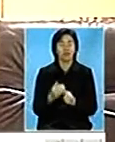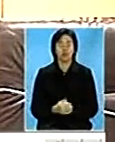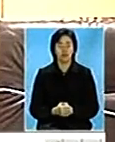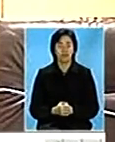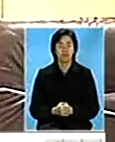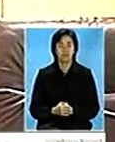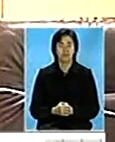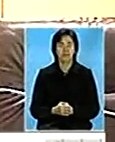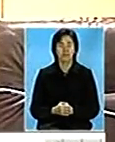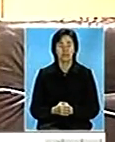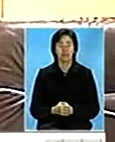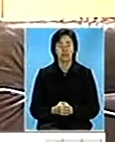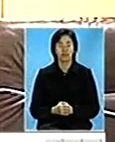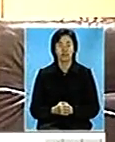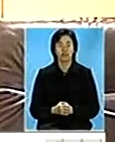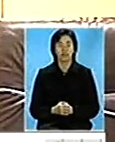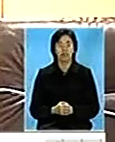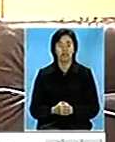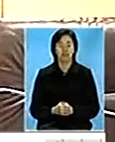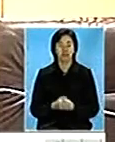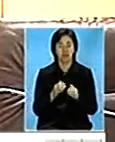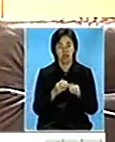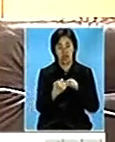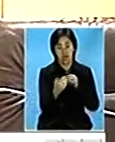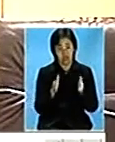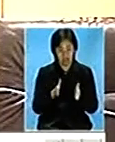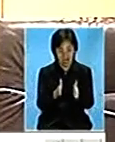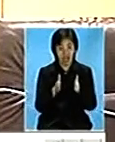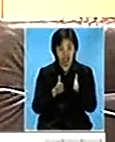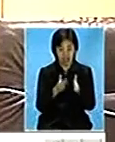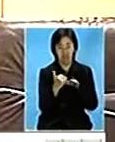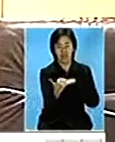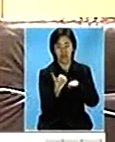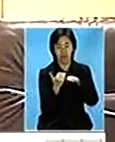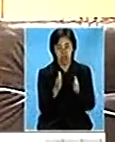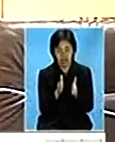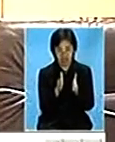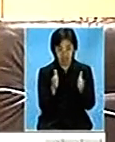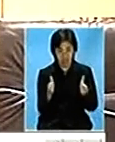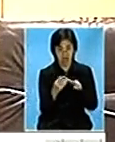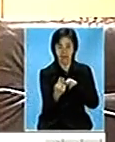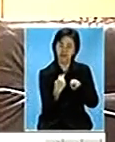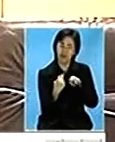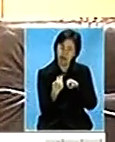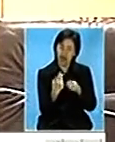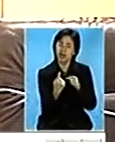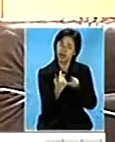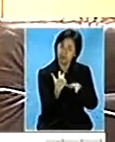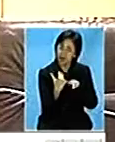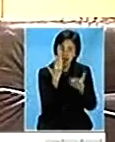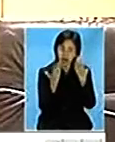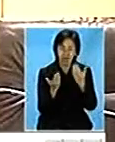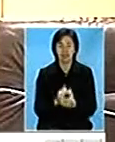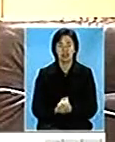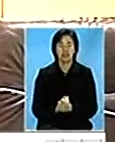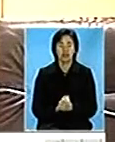ำหรับการดำเนินการขยายช่องจราจรในถนนปกติแล้วจะ